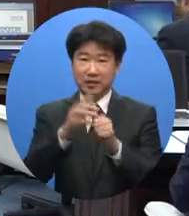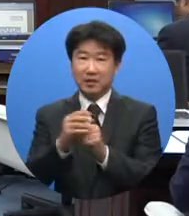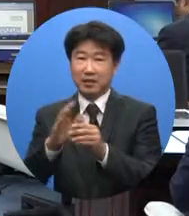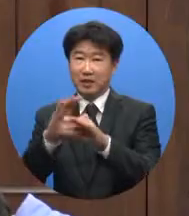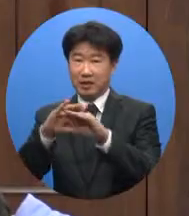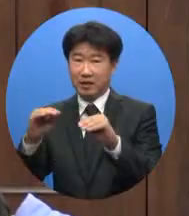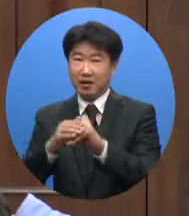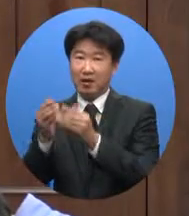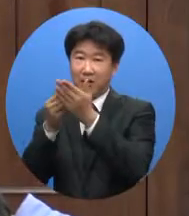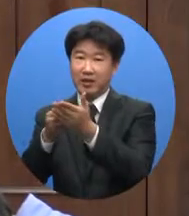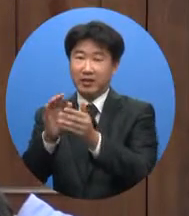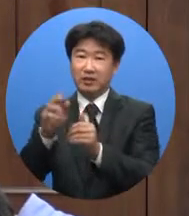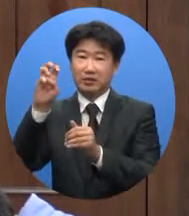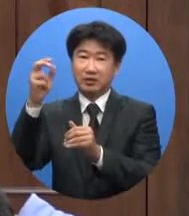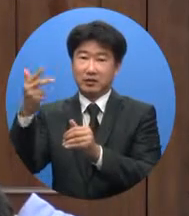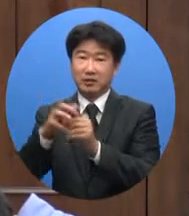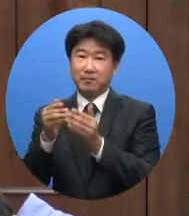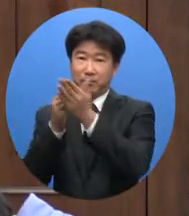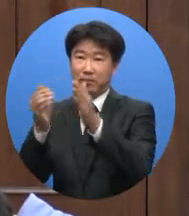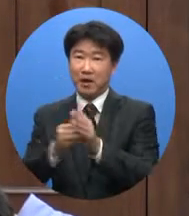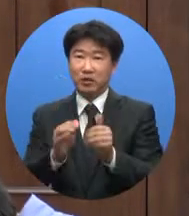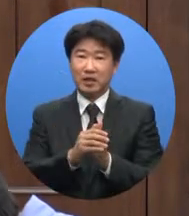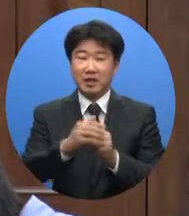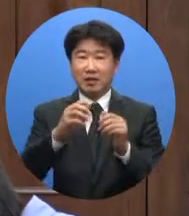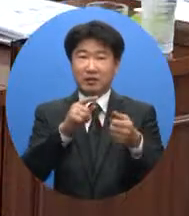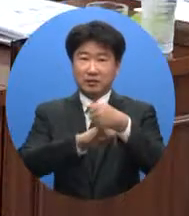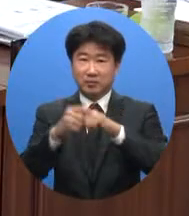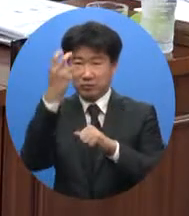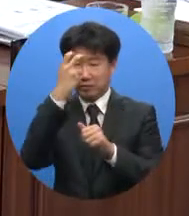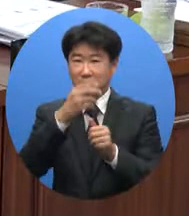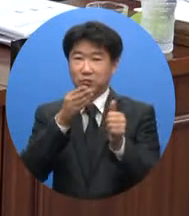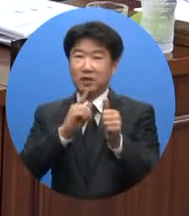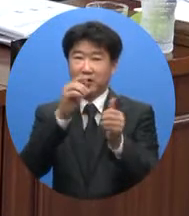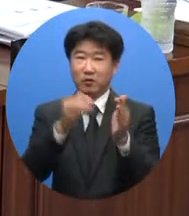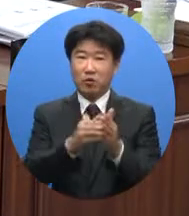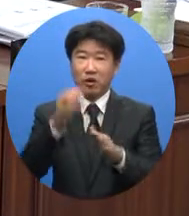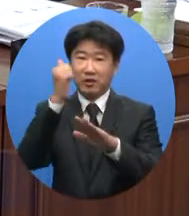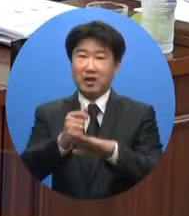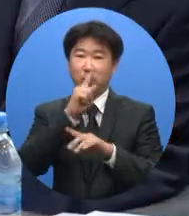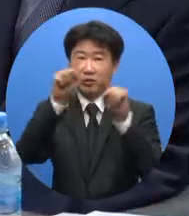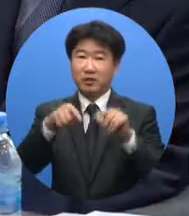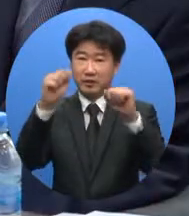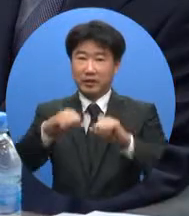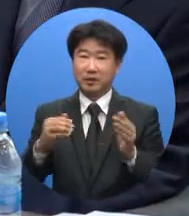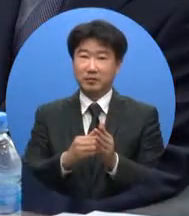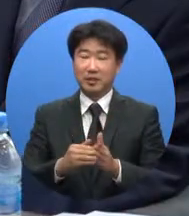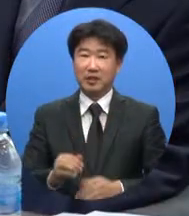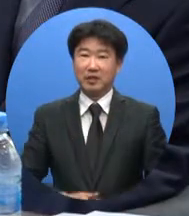76건, 건의 33건의 결과를 도출해 집행부에 적극 검토해줄 것을 요구하며 결과보고서를